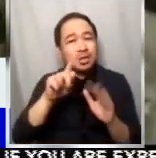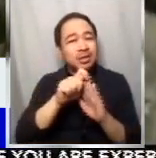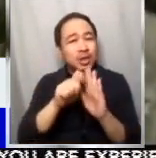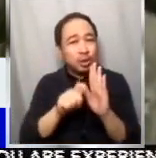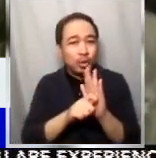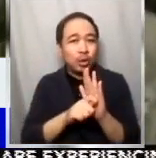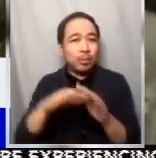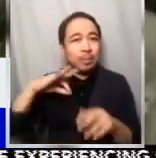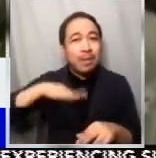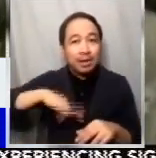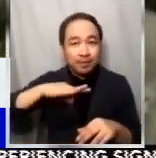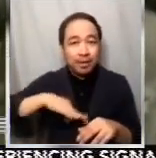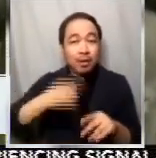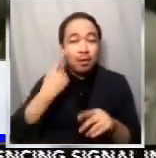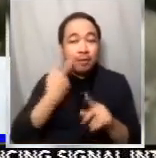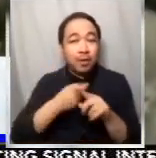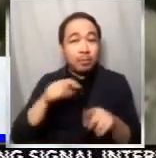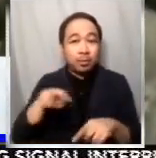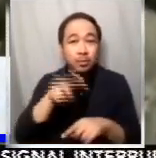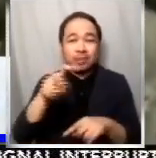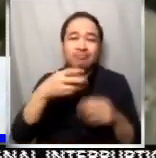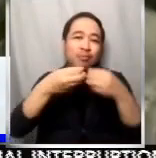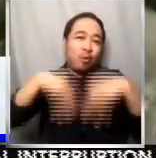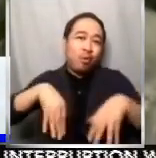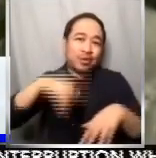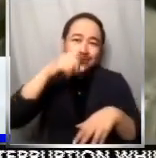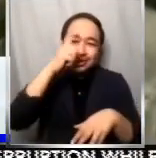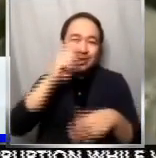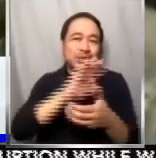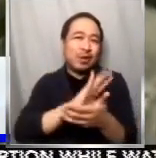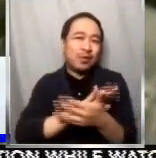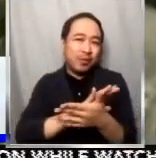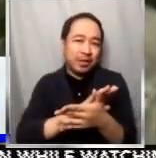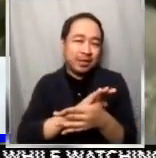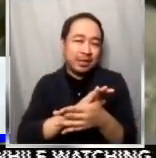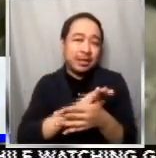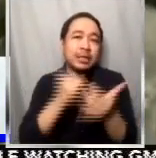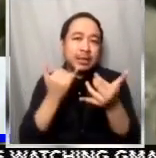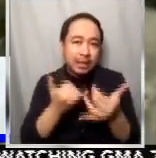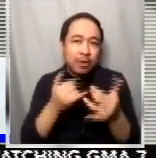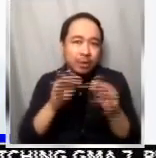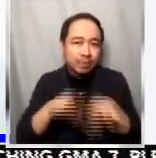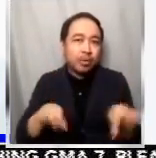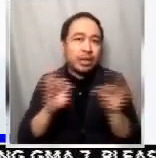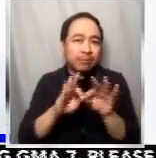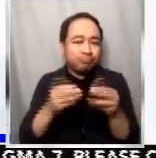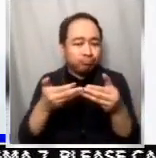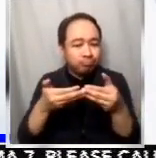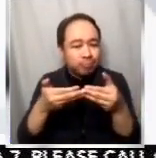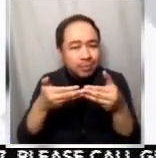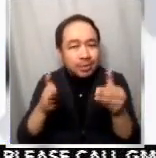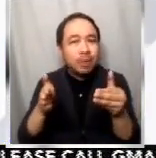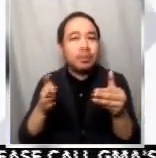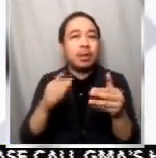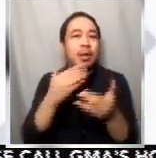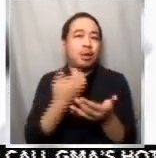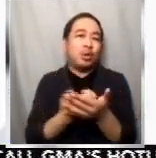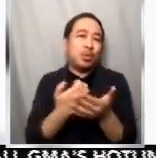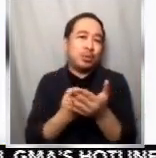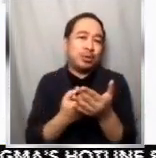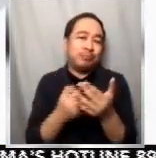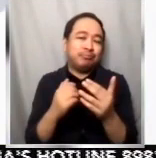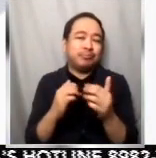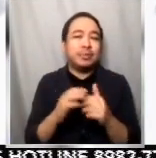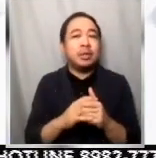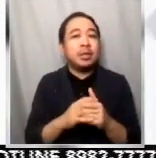nawala dahil sa COVID-19 pandemic. Kaya naman mahalaga raw na unti-unti nang buksan ang ekonomiya. Suportado ito ng Tourism